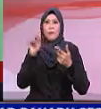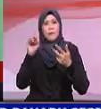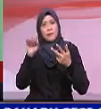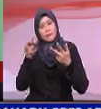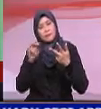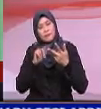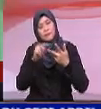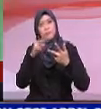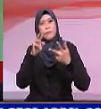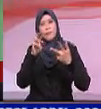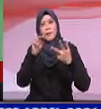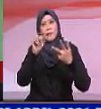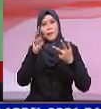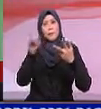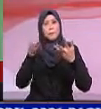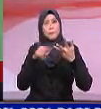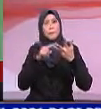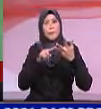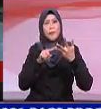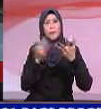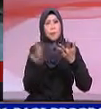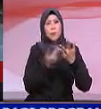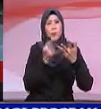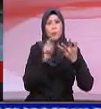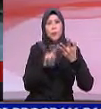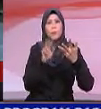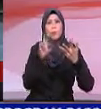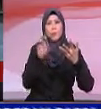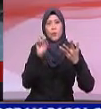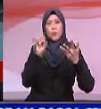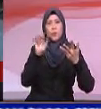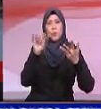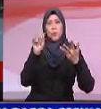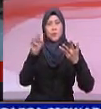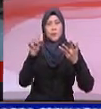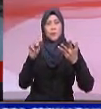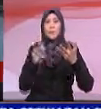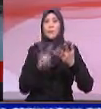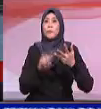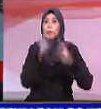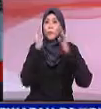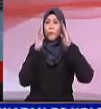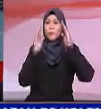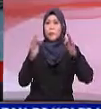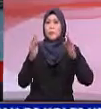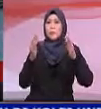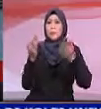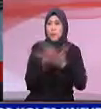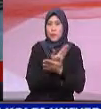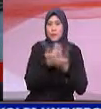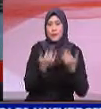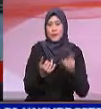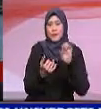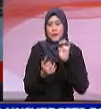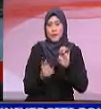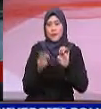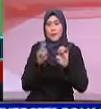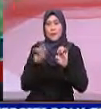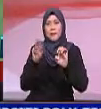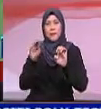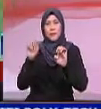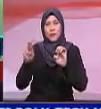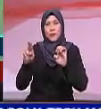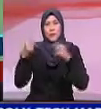Saiful Bahri, Muhammad Naim Muhammad Hisham dan terbaru Roshan Shin. Fokus utama Irimau ketika ini adalah saingan